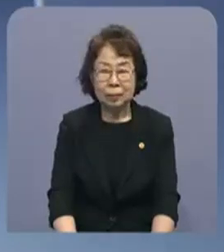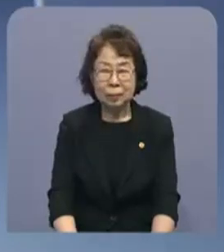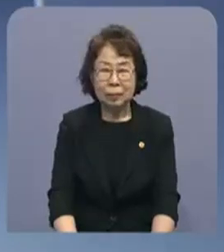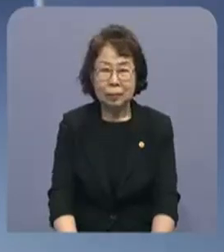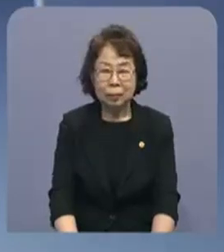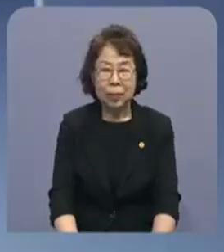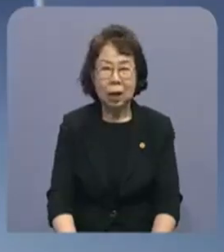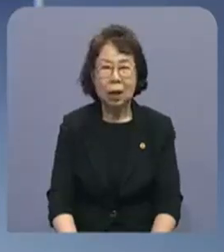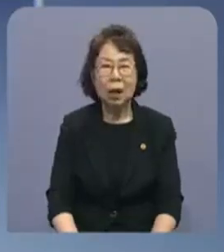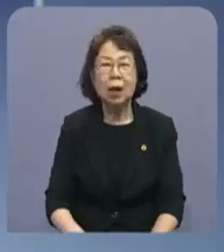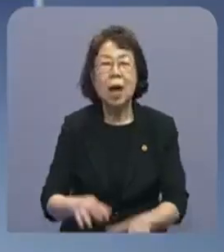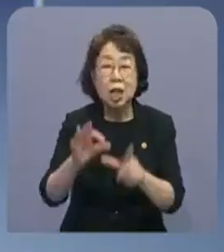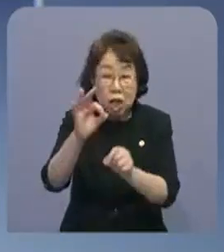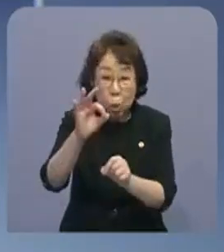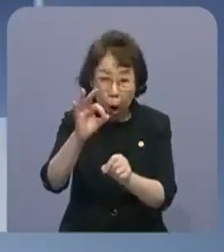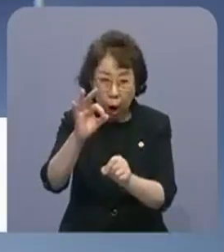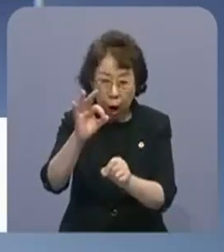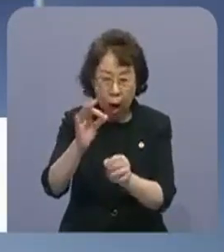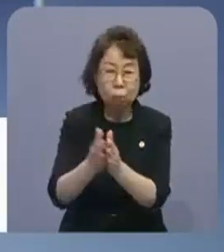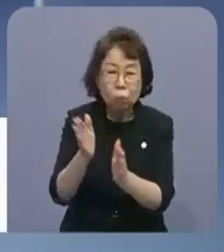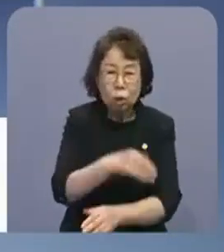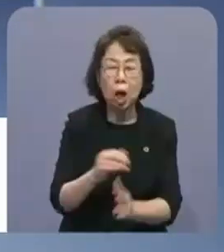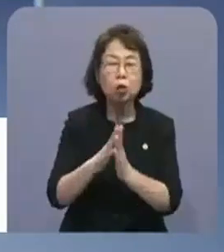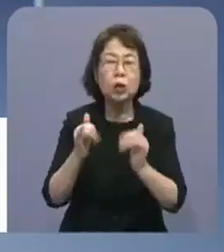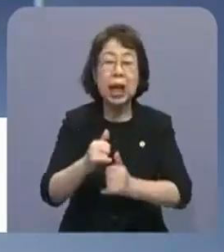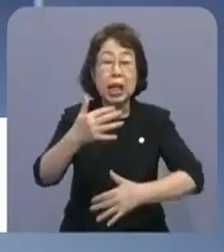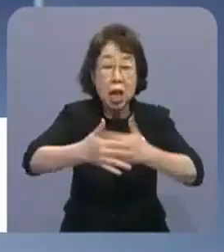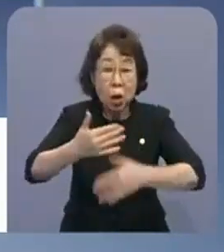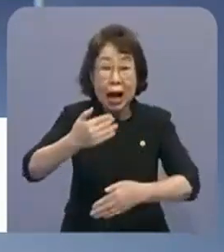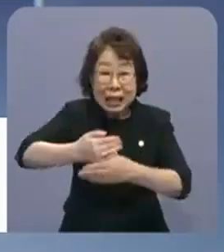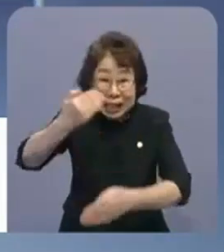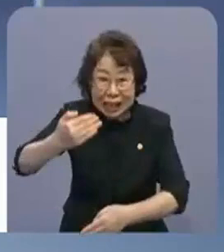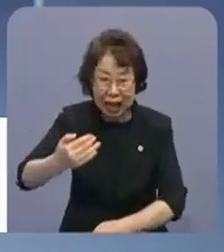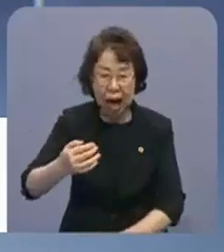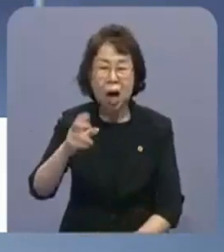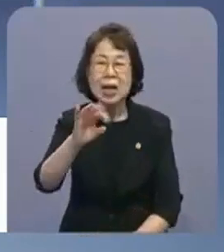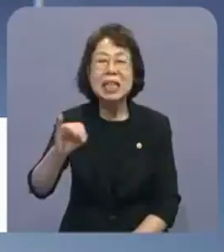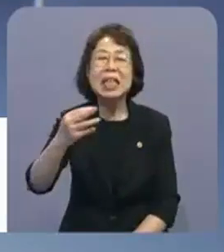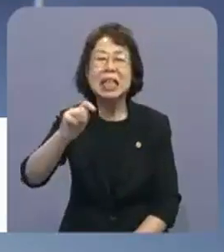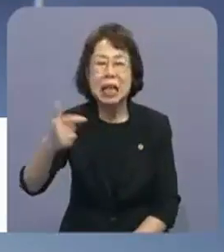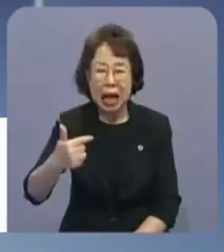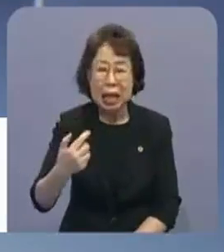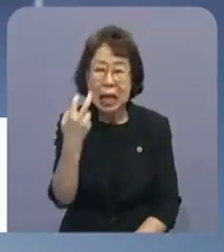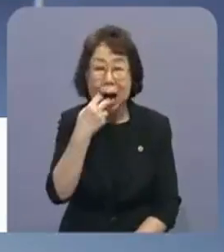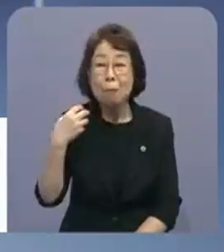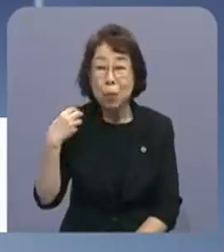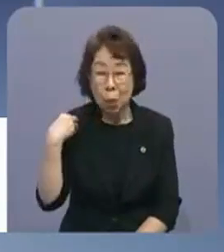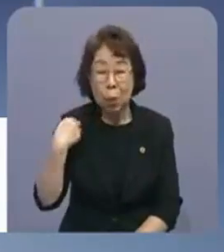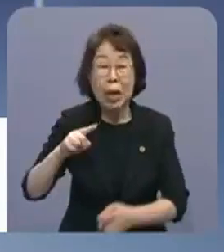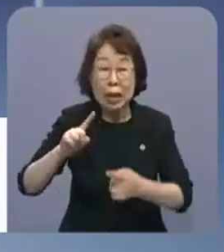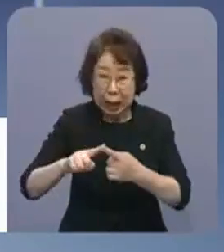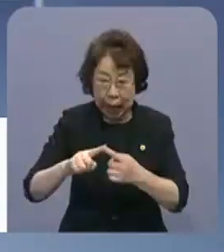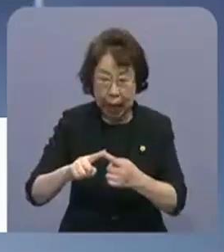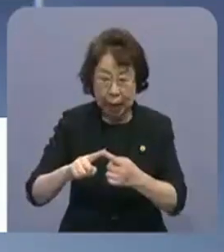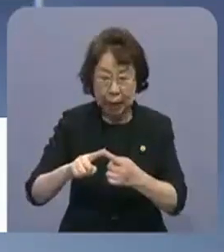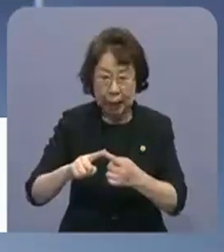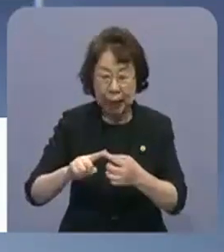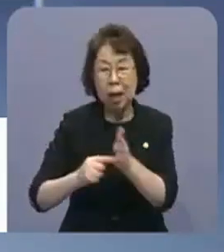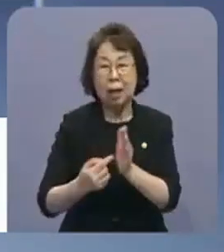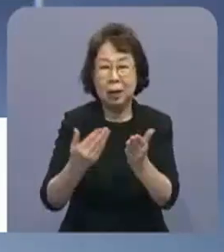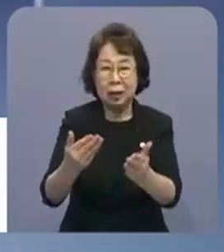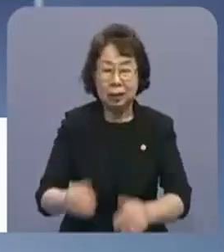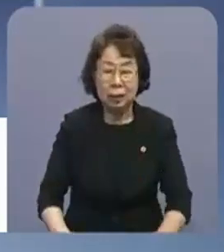다음 달 열리는 제27회 부산 국제영화제 개막작은 이란의 하디 모하게흐 감독의 바람의 향기입니다. 원래